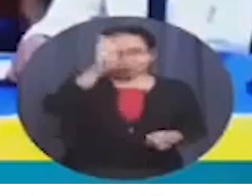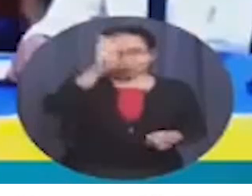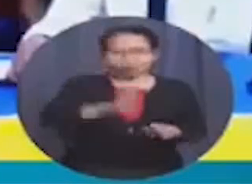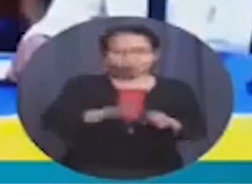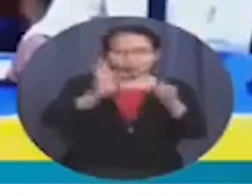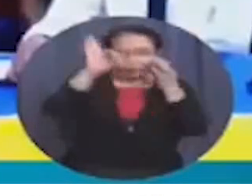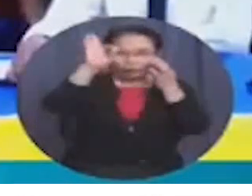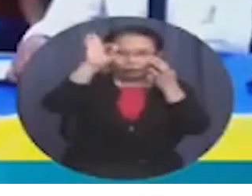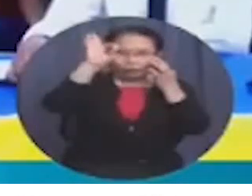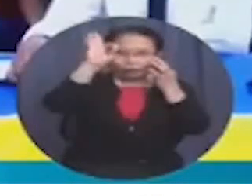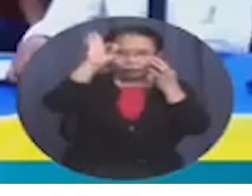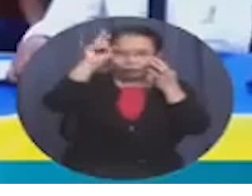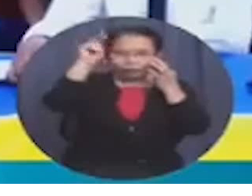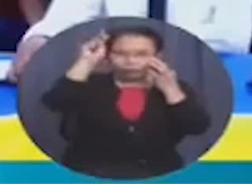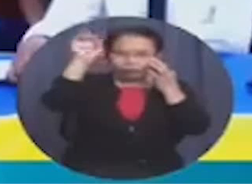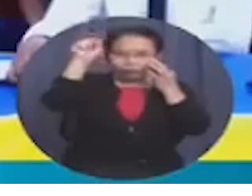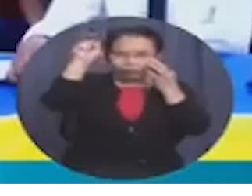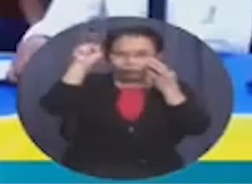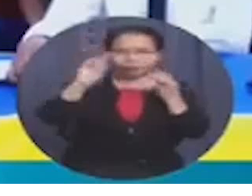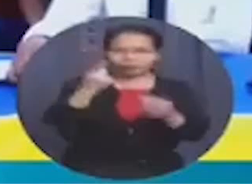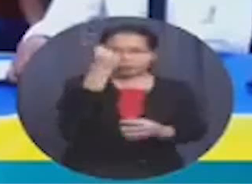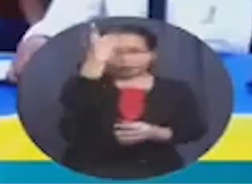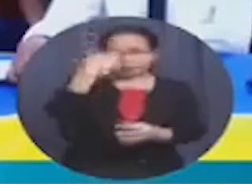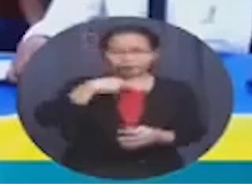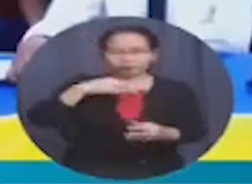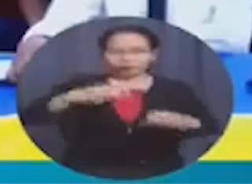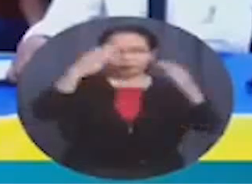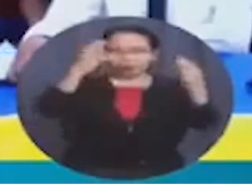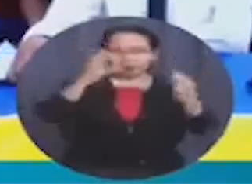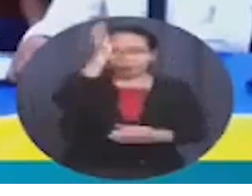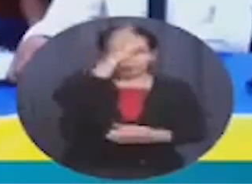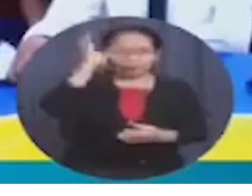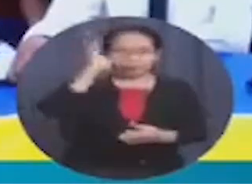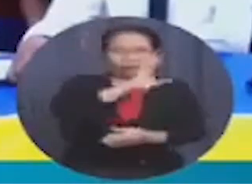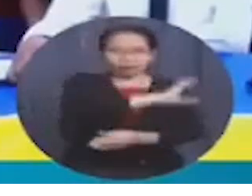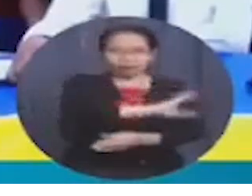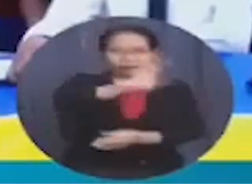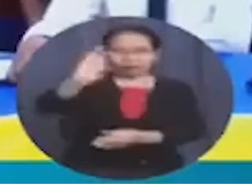Francis, naintindihan mo ba't hindi kami nagdiriwang ng Pasko ng Katoliko?